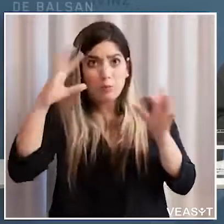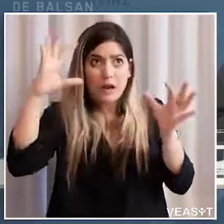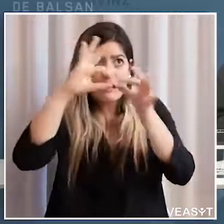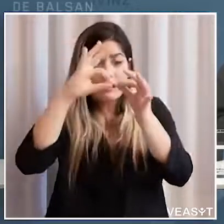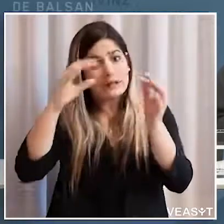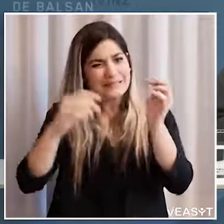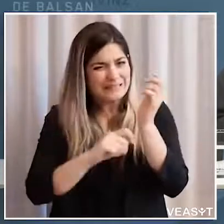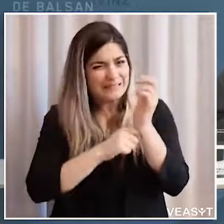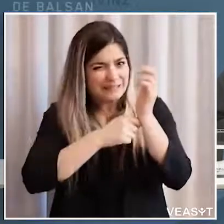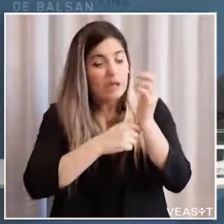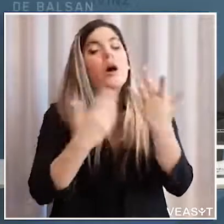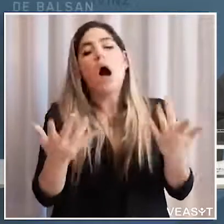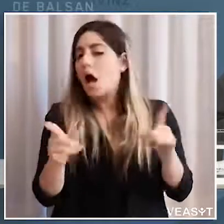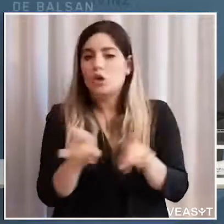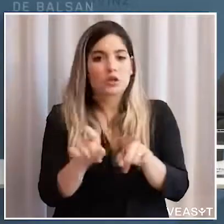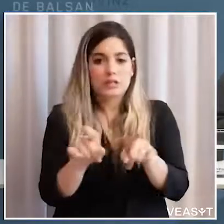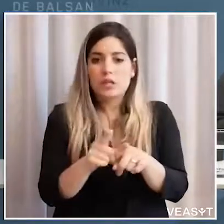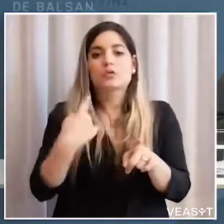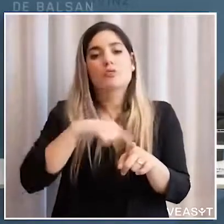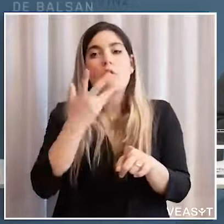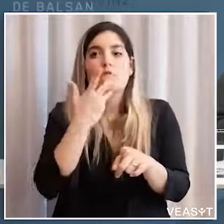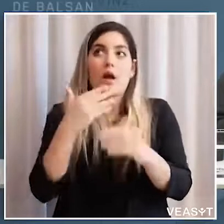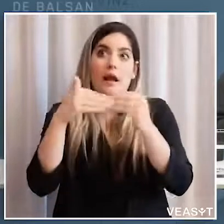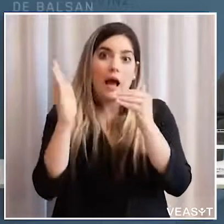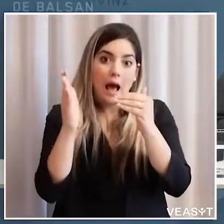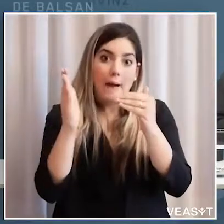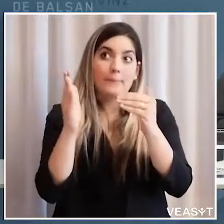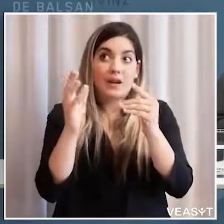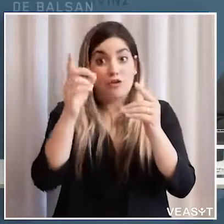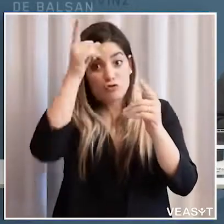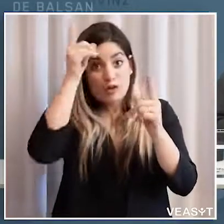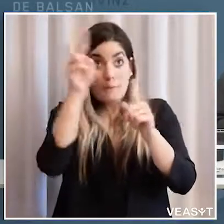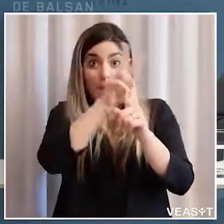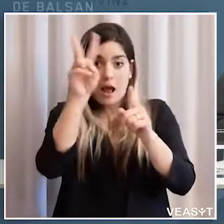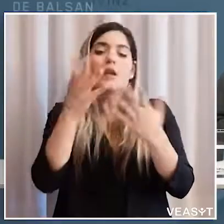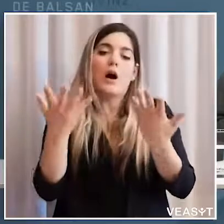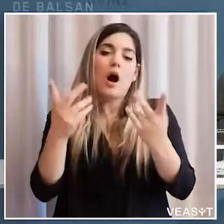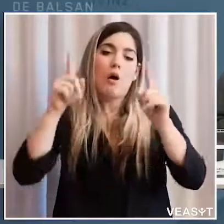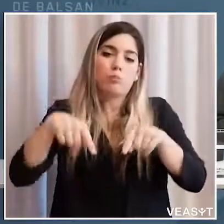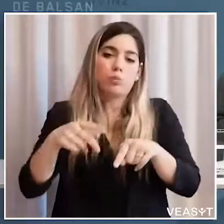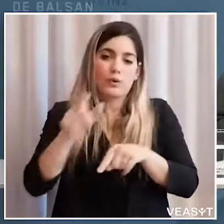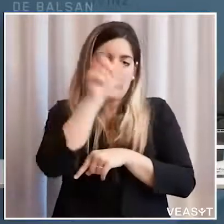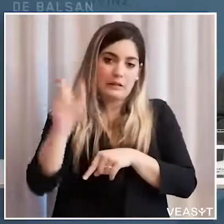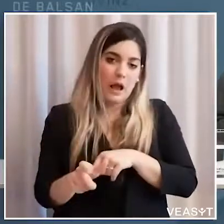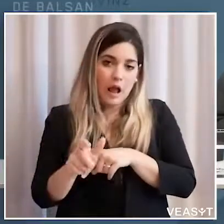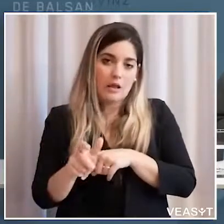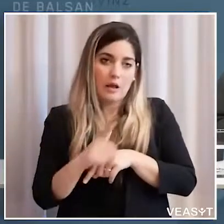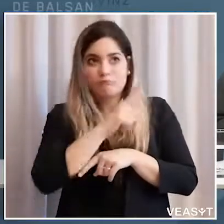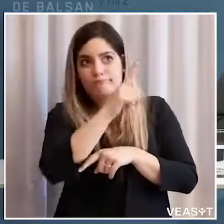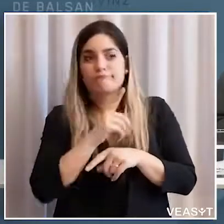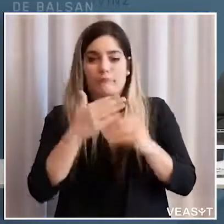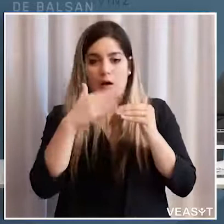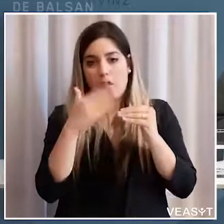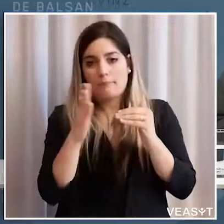dire che noi vogliamo che allo stesso momento quando si apre verso la germania da parte dell'austria che questo sia fatto anche verso